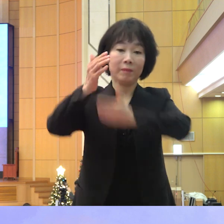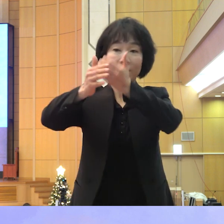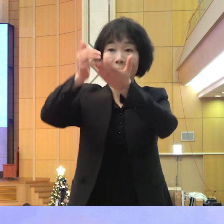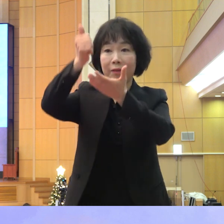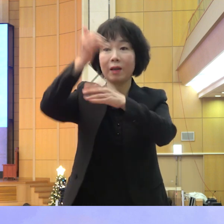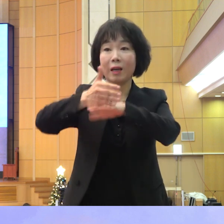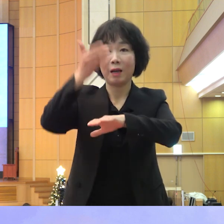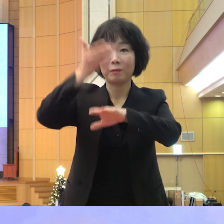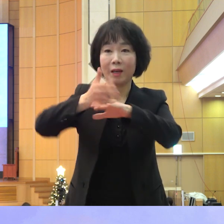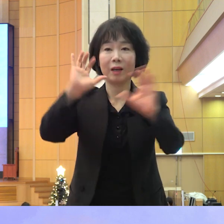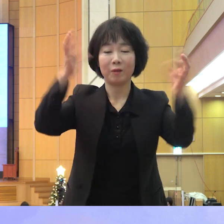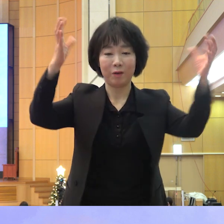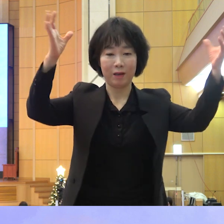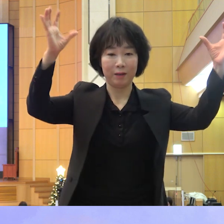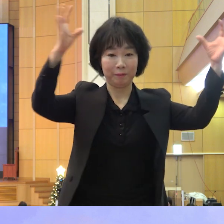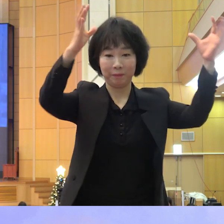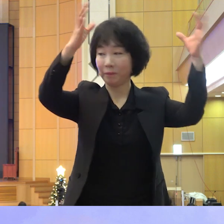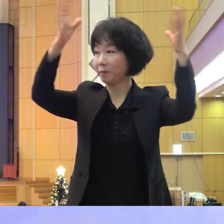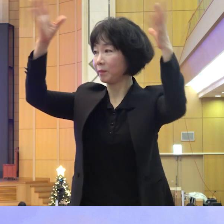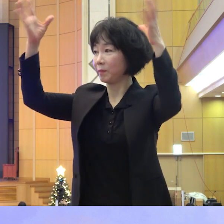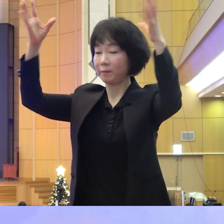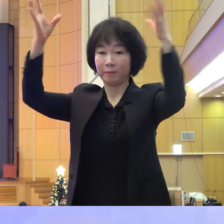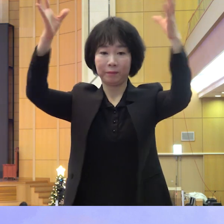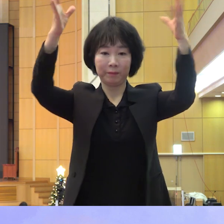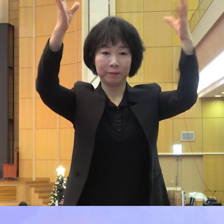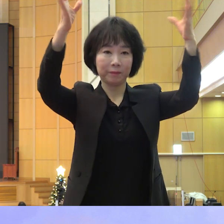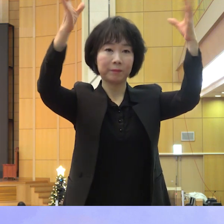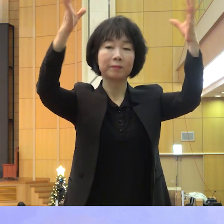하나님께 영광의 박수를 올리겠습니다.